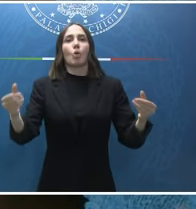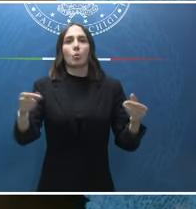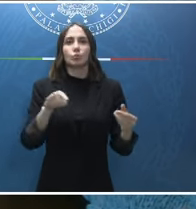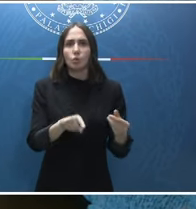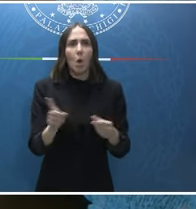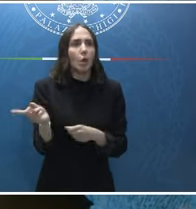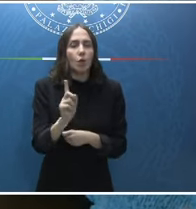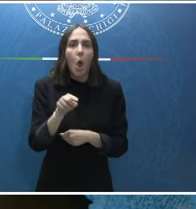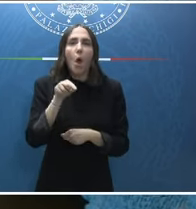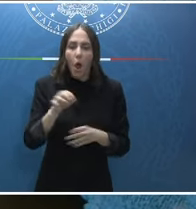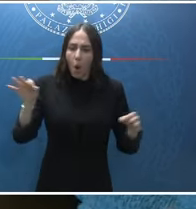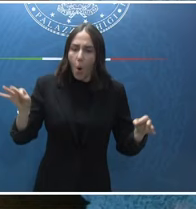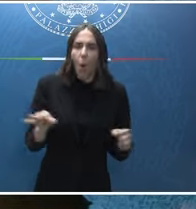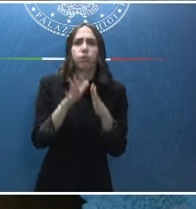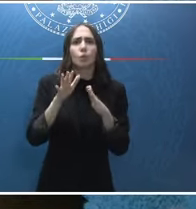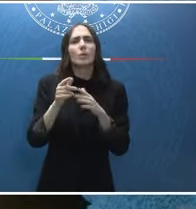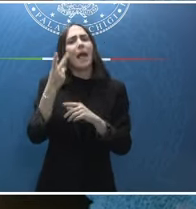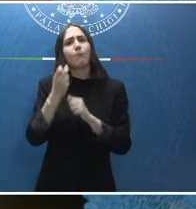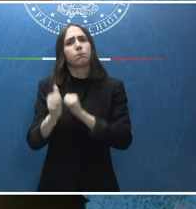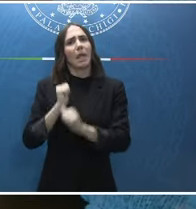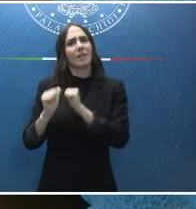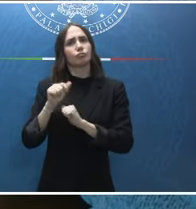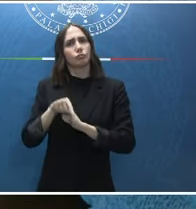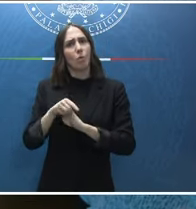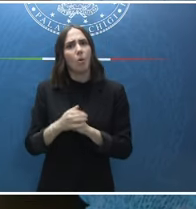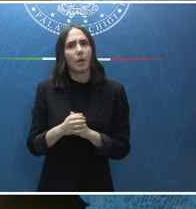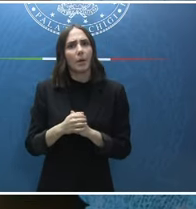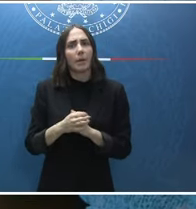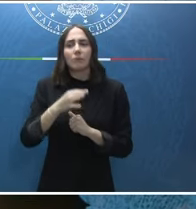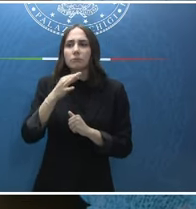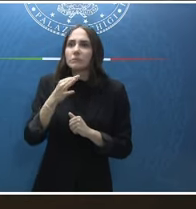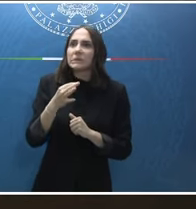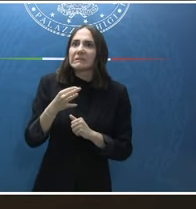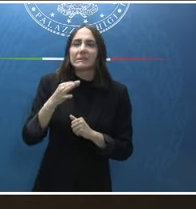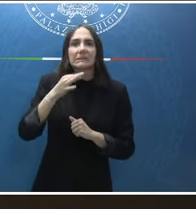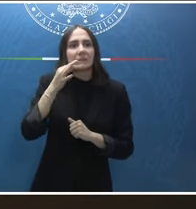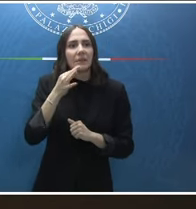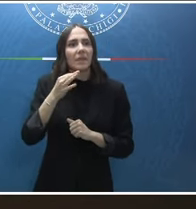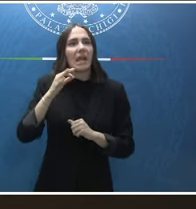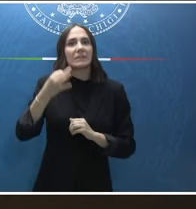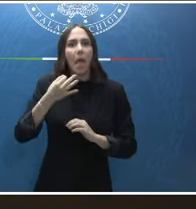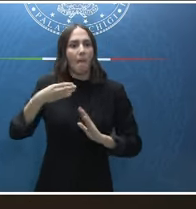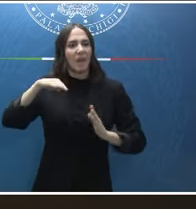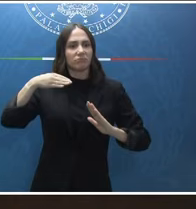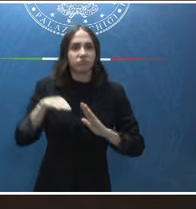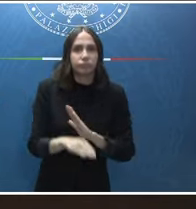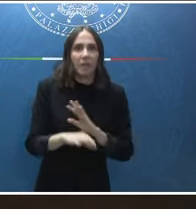un'opportunità anche preventiva e di prevenzione. Non bisogna per forza sempre toccare il fondo prima di inviare in